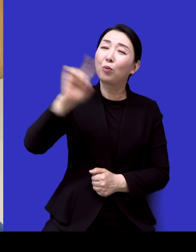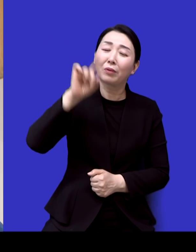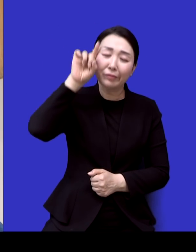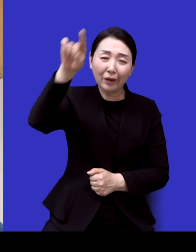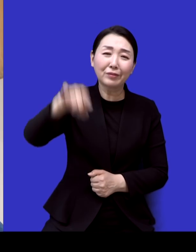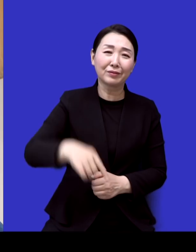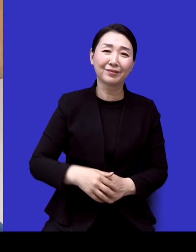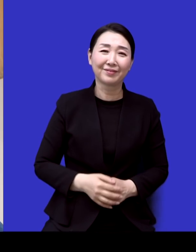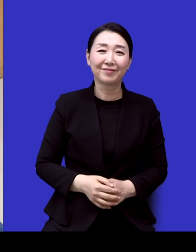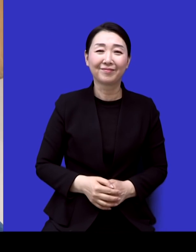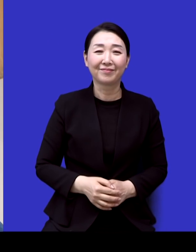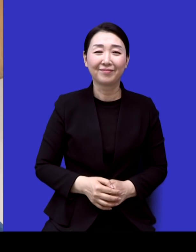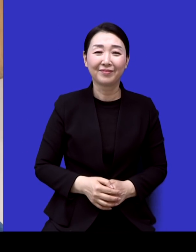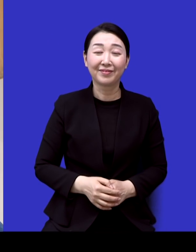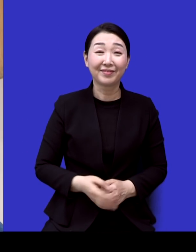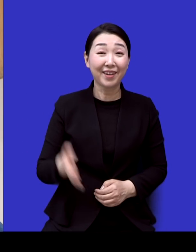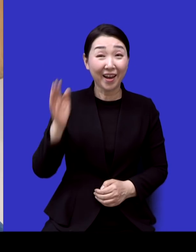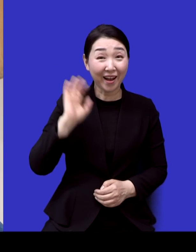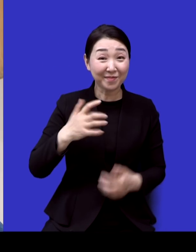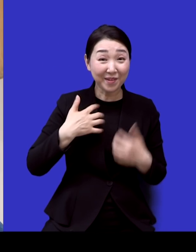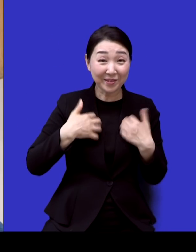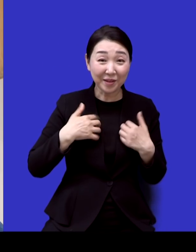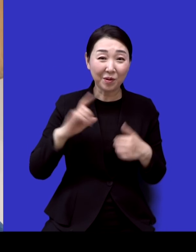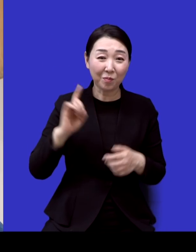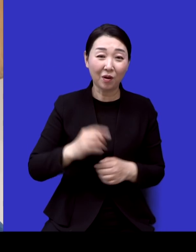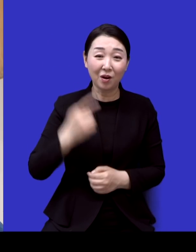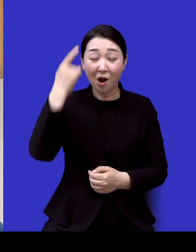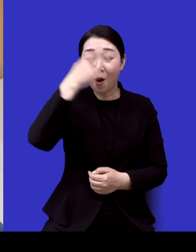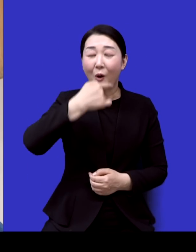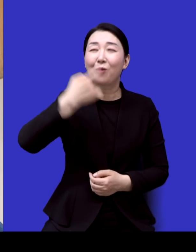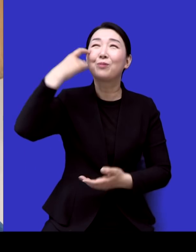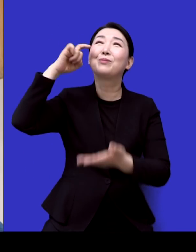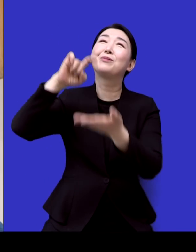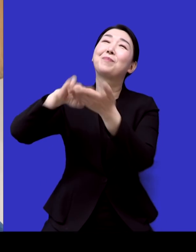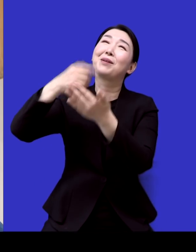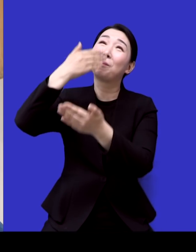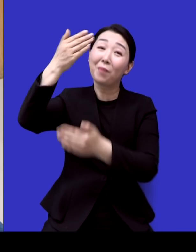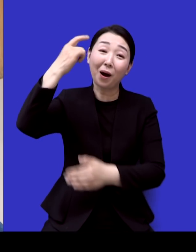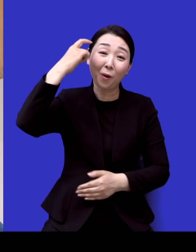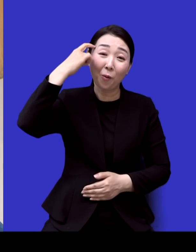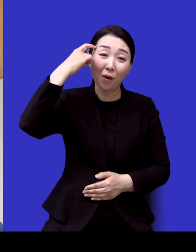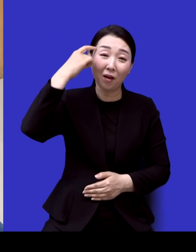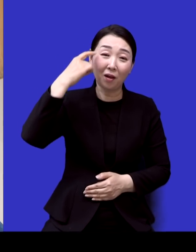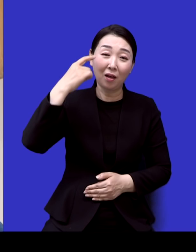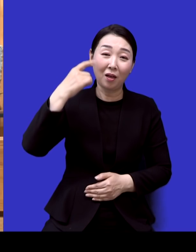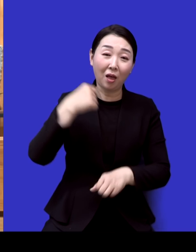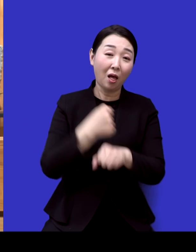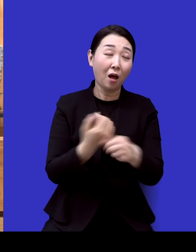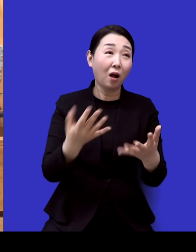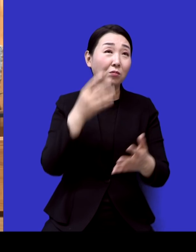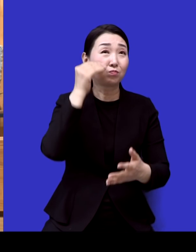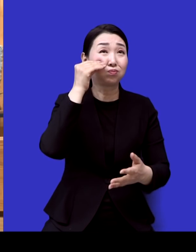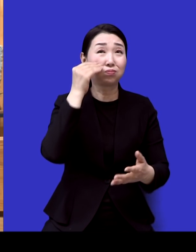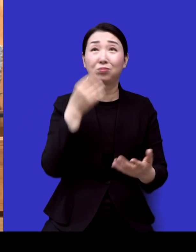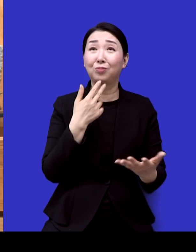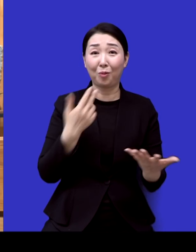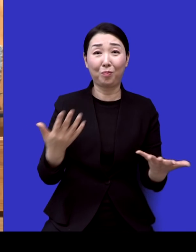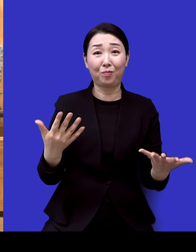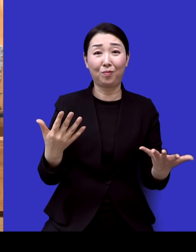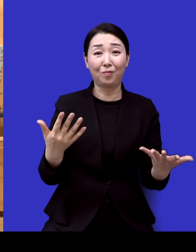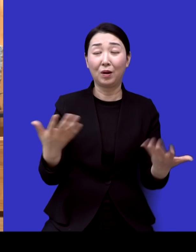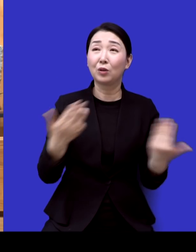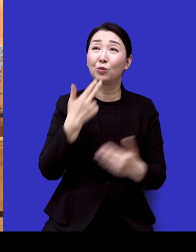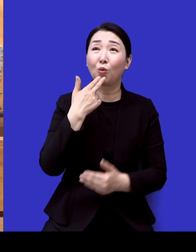냈죠. 근데 재밌는 게 얼굴을 찾게 되더라고요. 왜? 할 게 없으니까. 일도